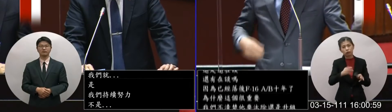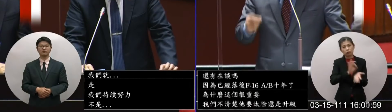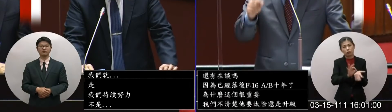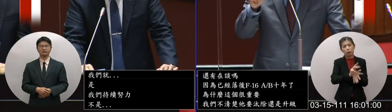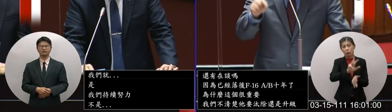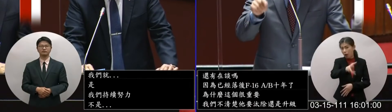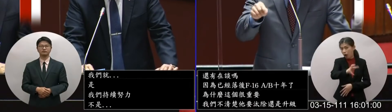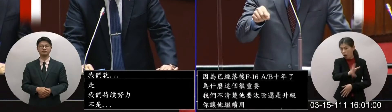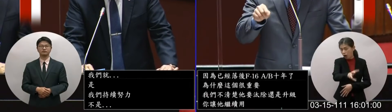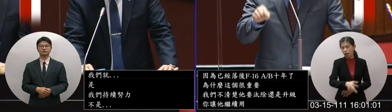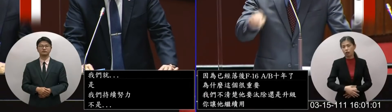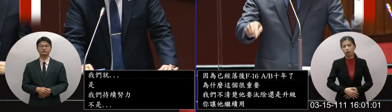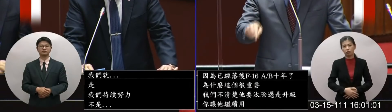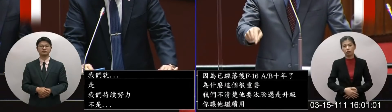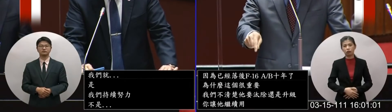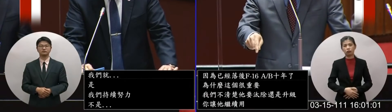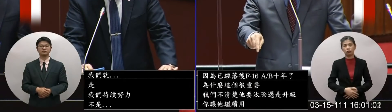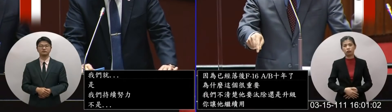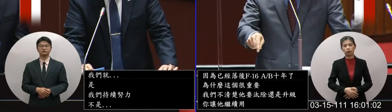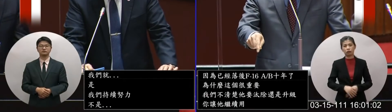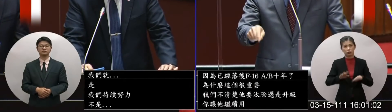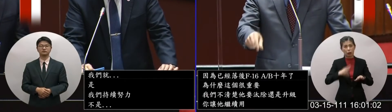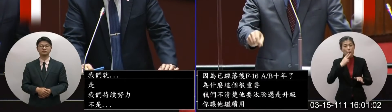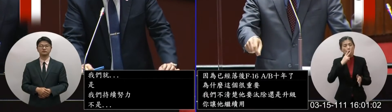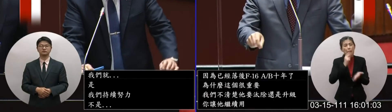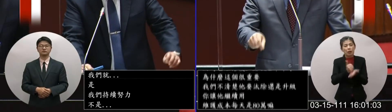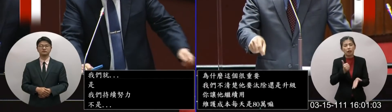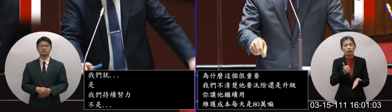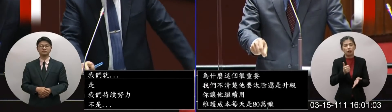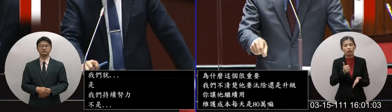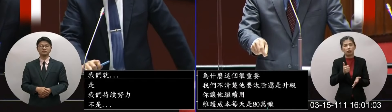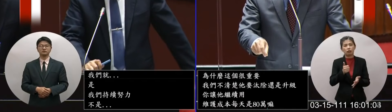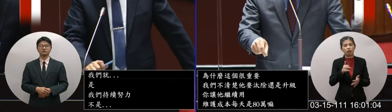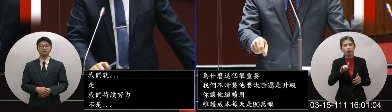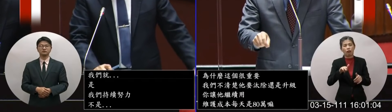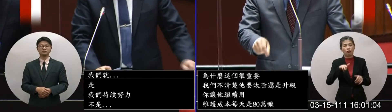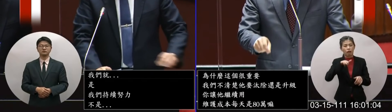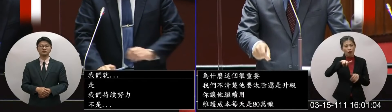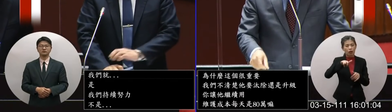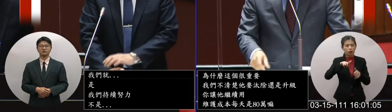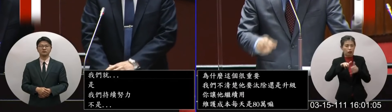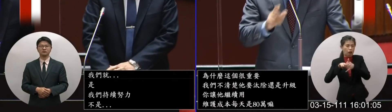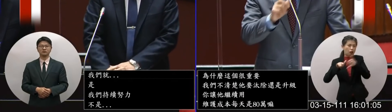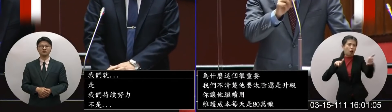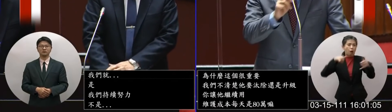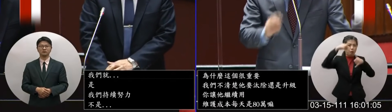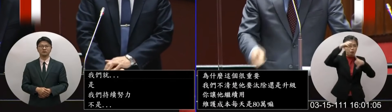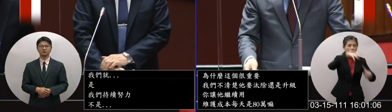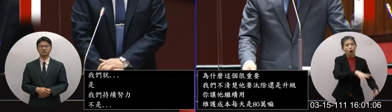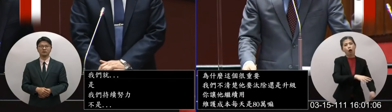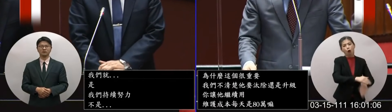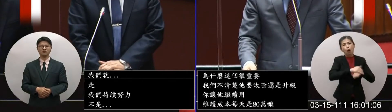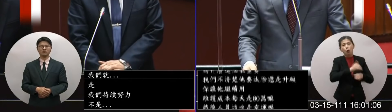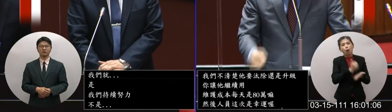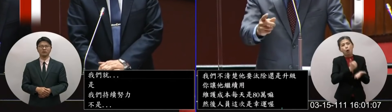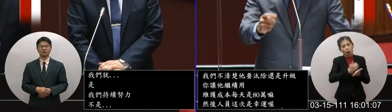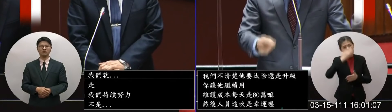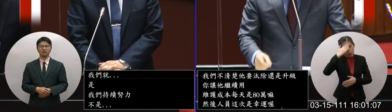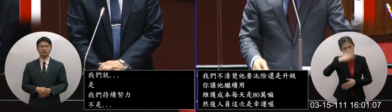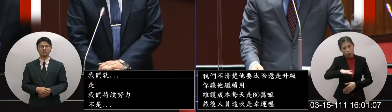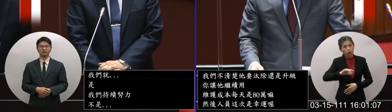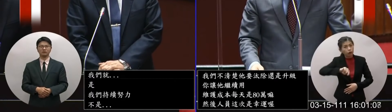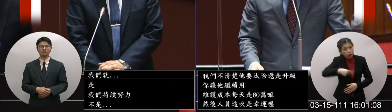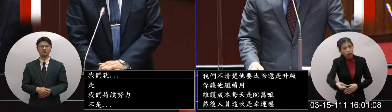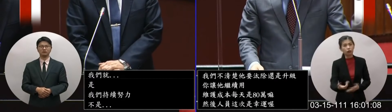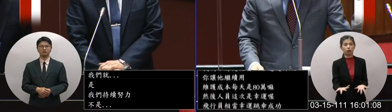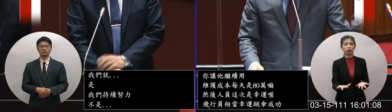然后呢，人员的性命，这一次是幸运哦，飞行员相当幸运，跳伞成功，搜救回来，下一